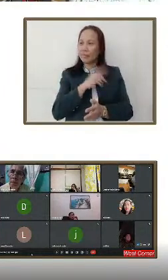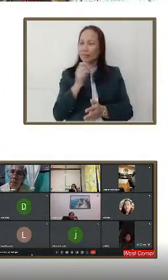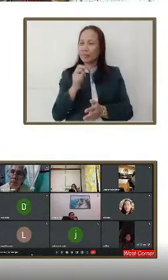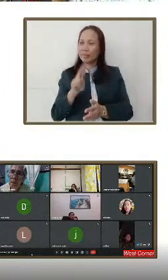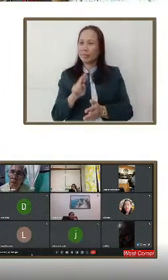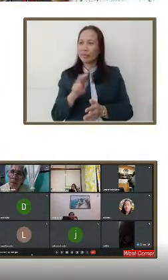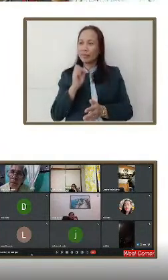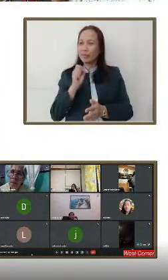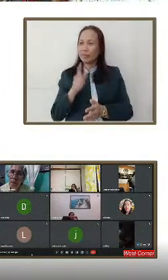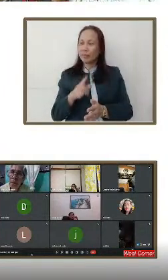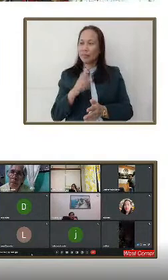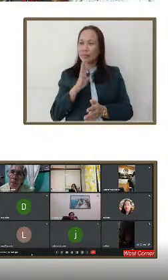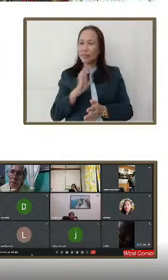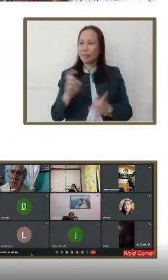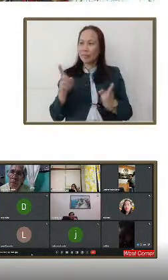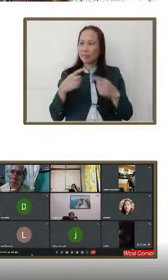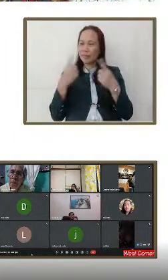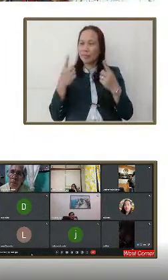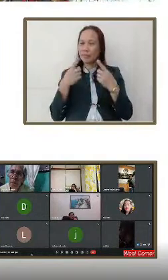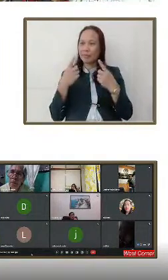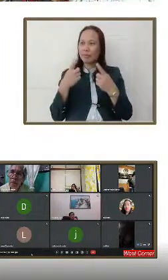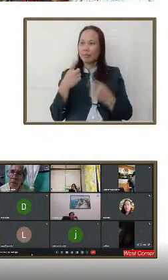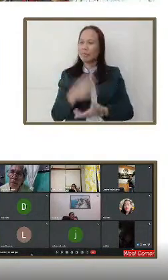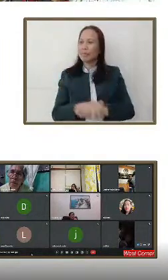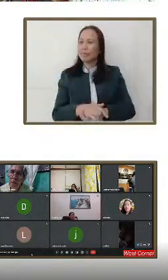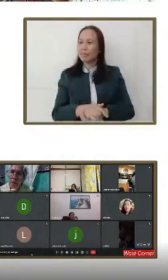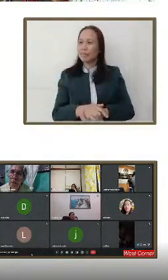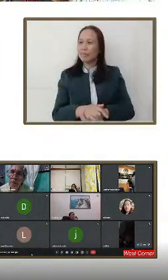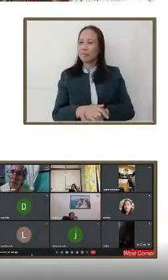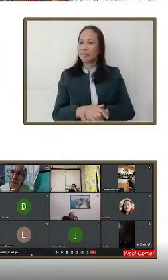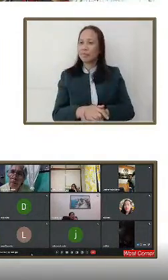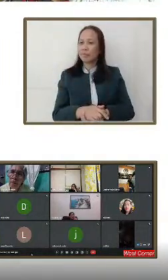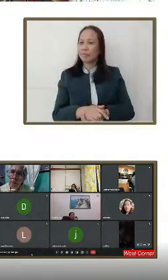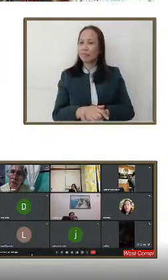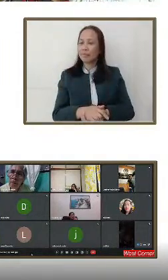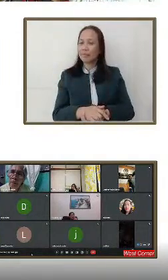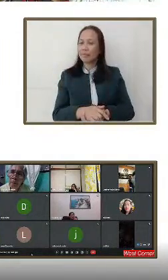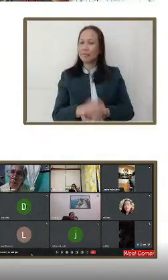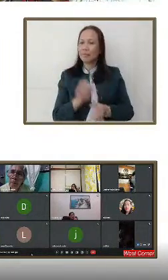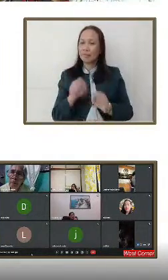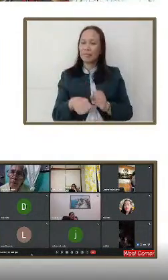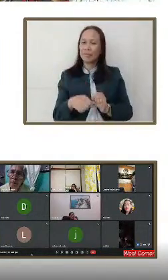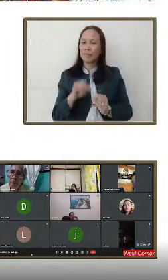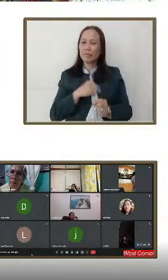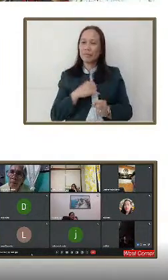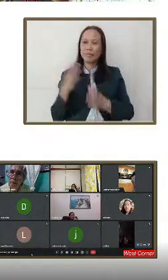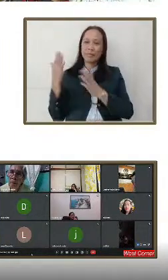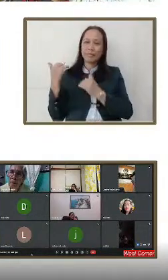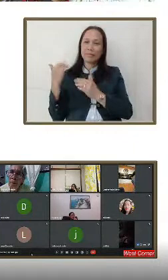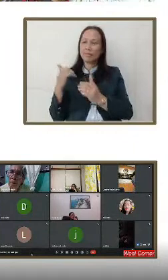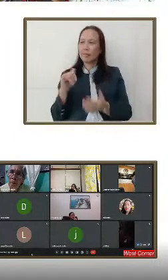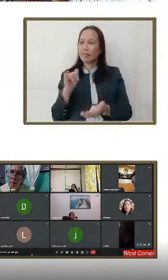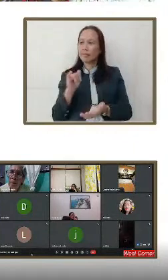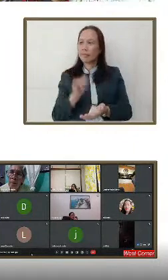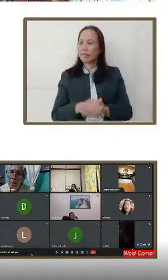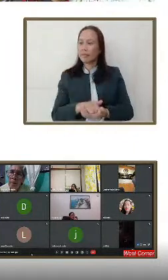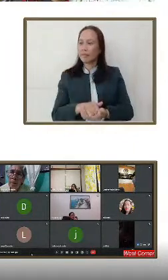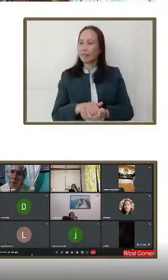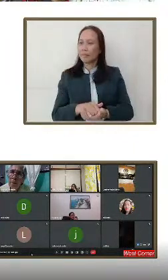na gamitin po siya ng Panginoon sa lugar na yon. Okay? Alright, so I hope that would be all. And